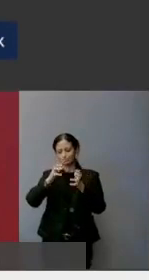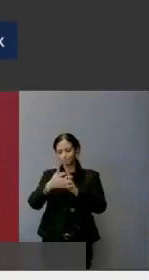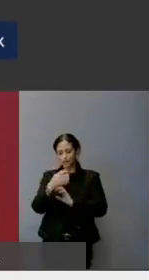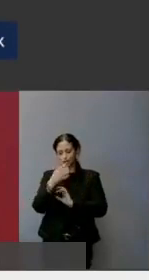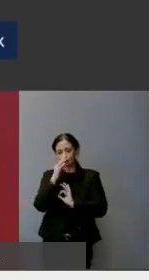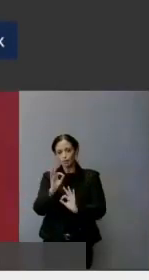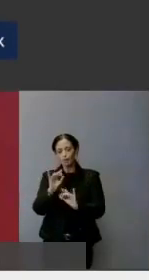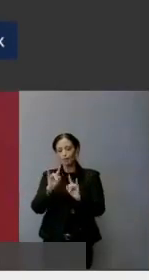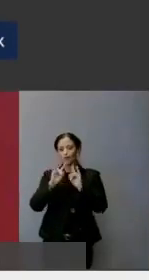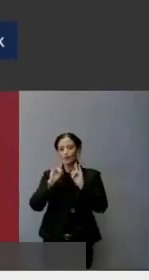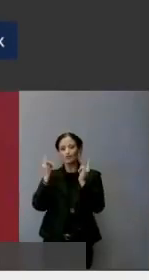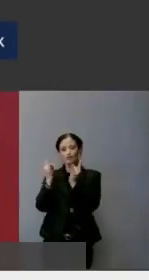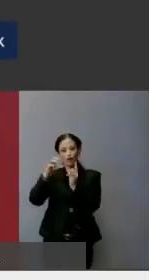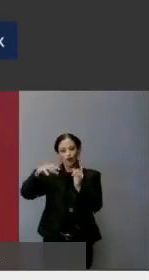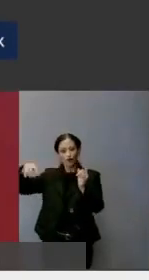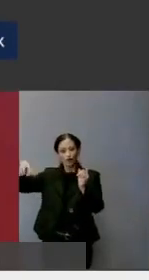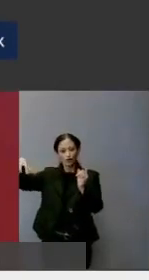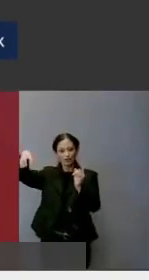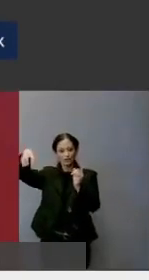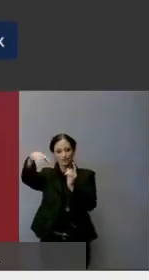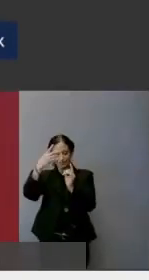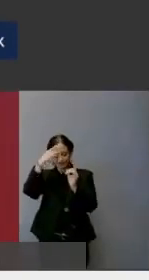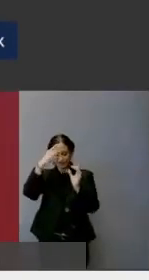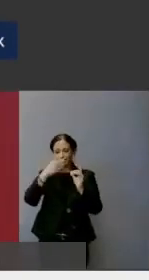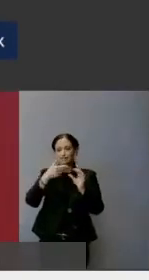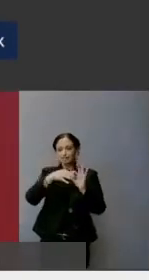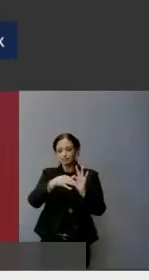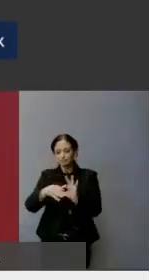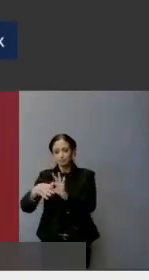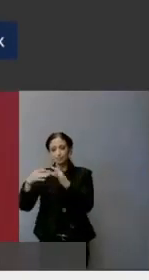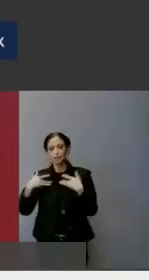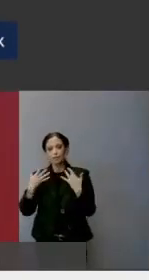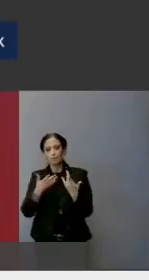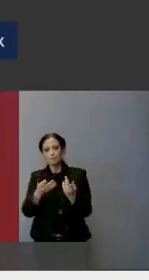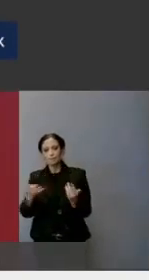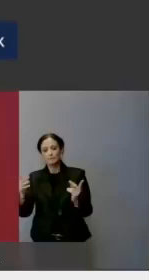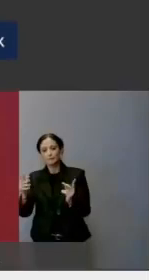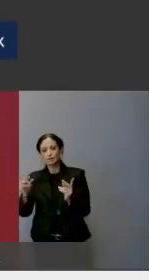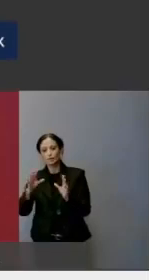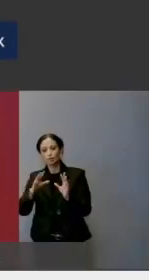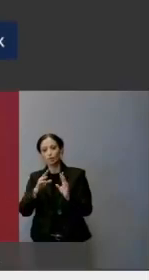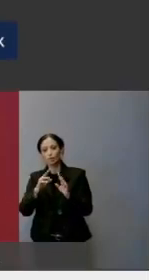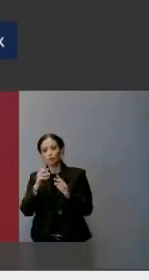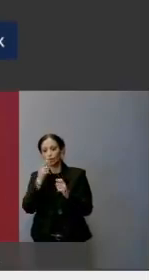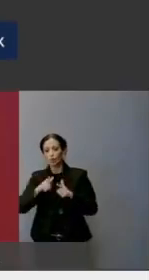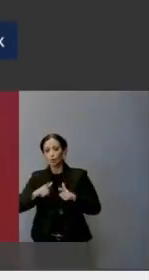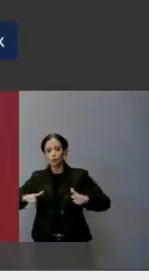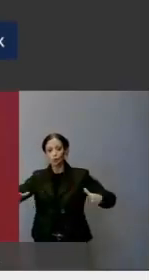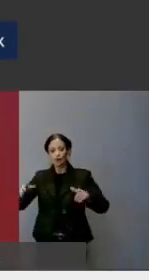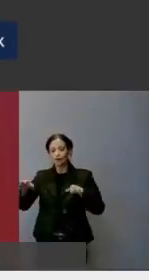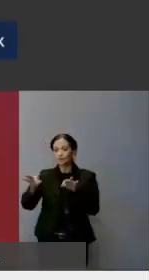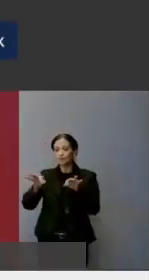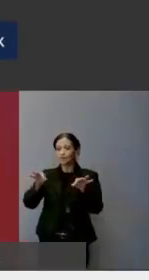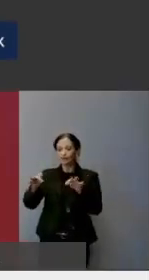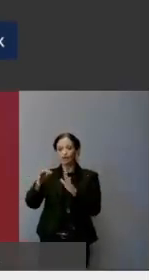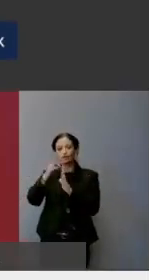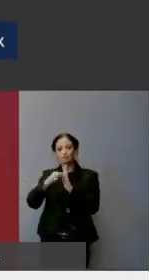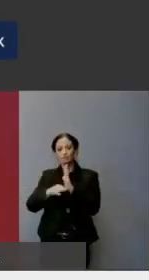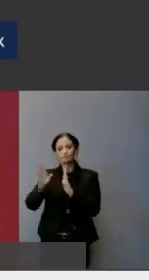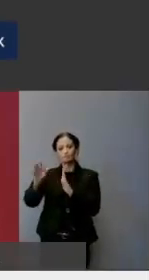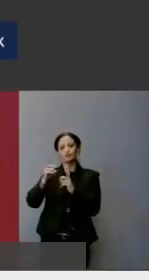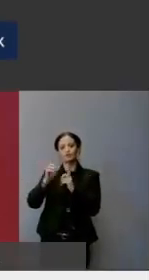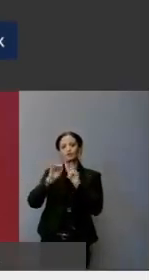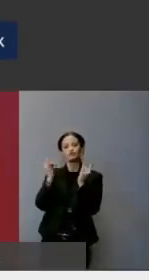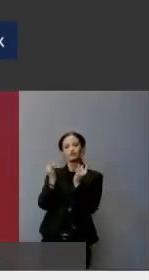nei loro connessioni come previste dalle norme che regolano parte urbano dei forti delle mura genovesi pubblicando in anticipo su